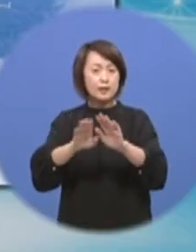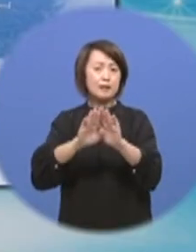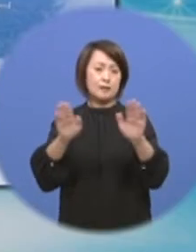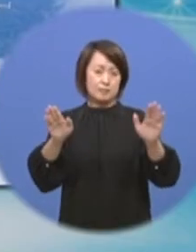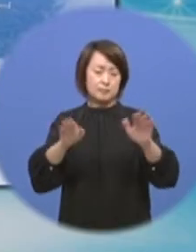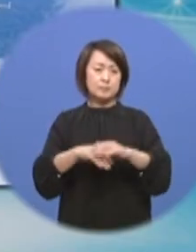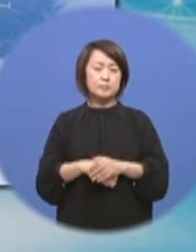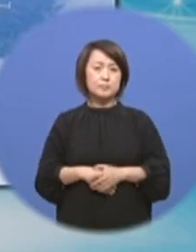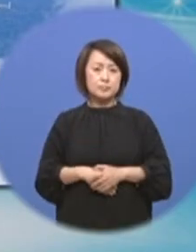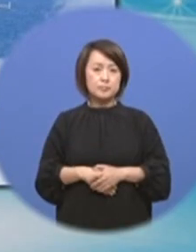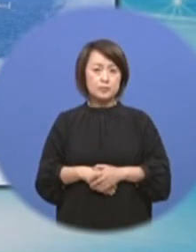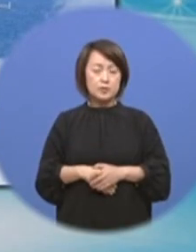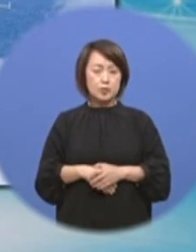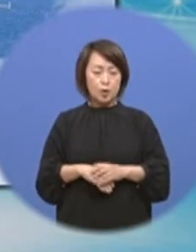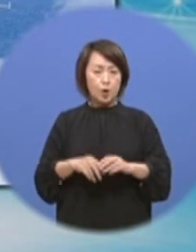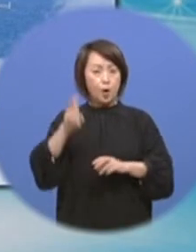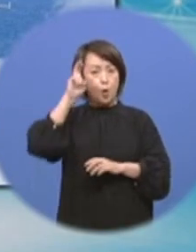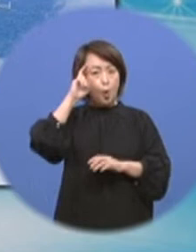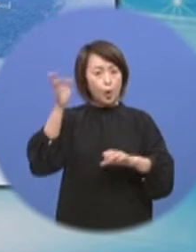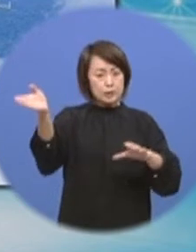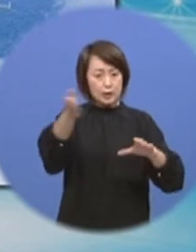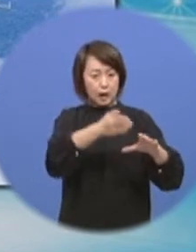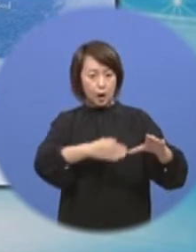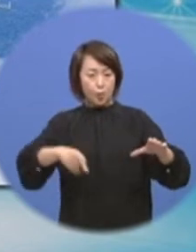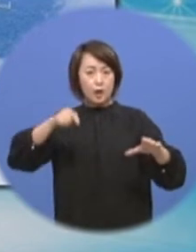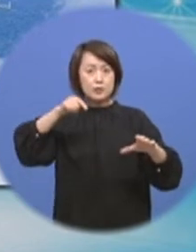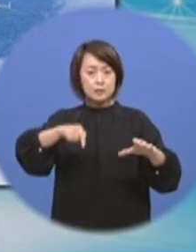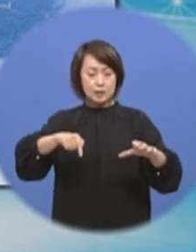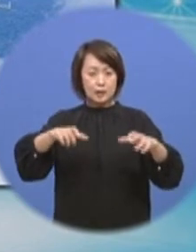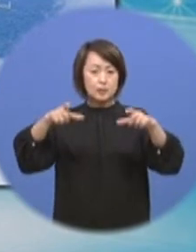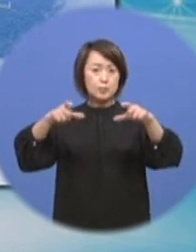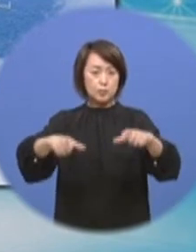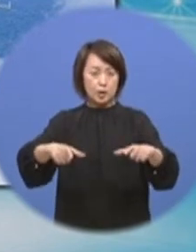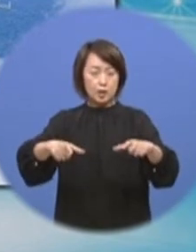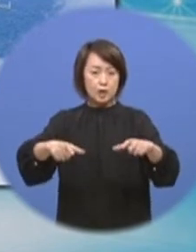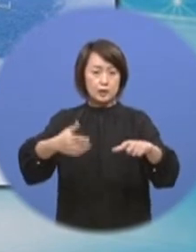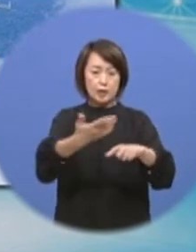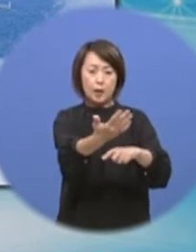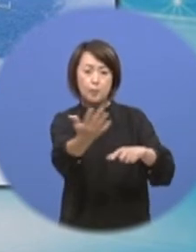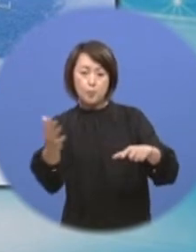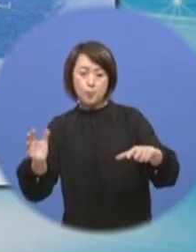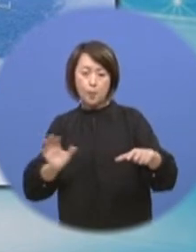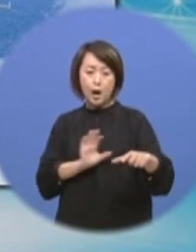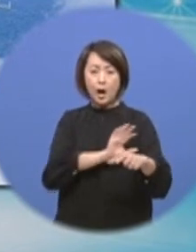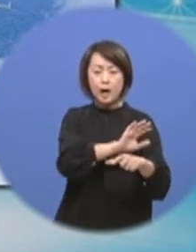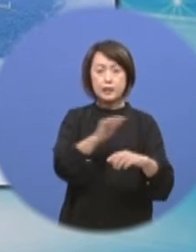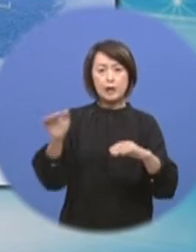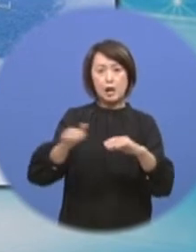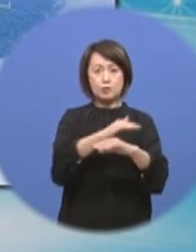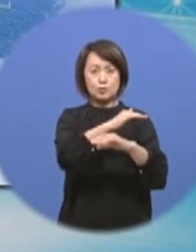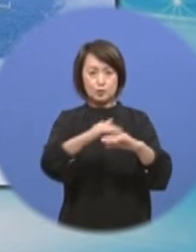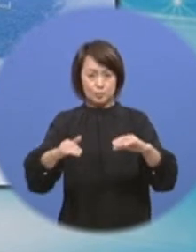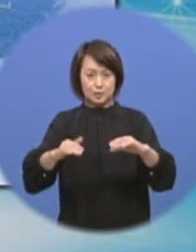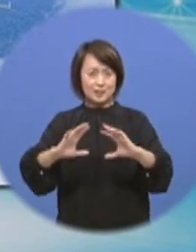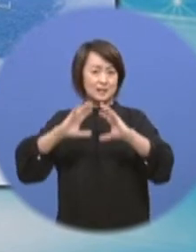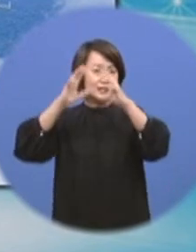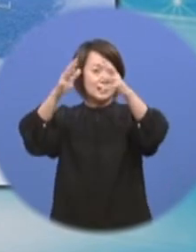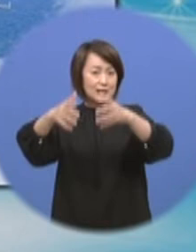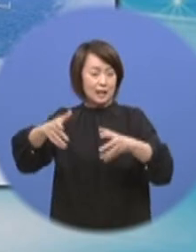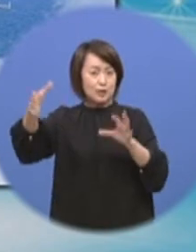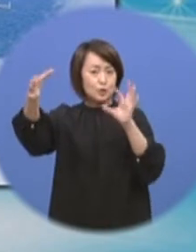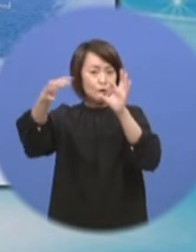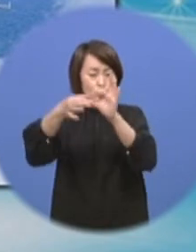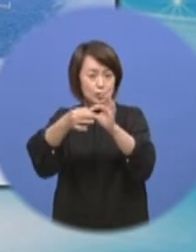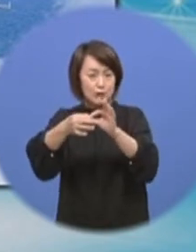ちょうど大阪湾の中にあってですね四方が海に囲まれているというところで世界とつながる海と